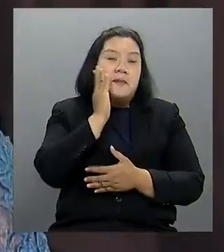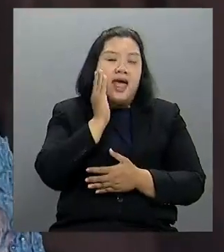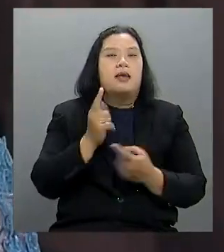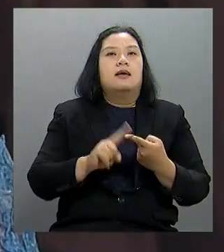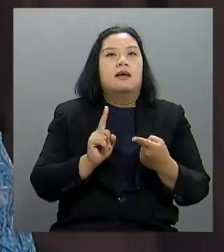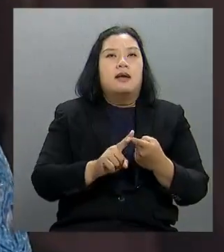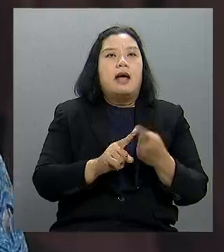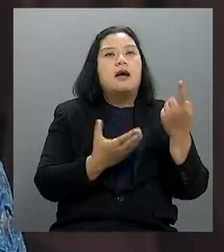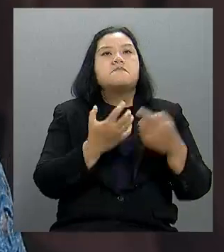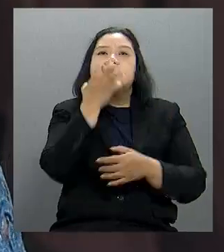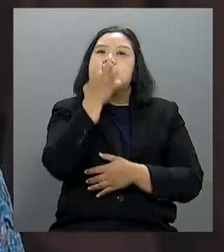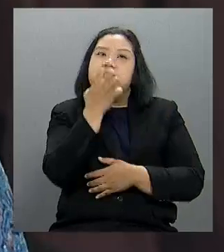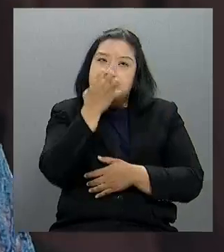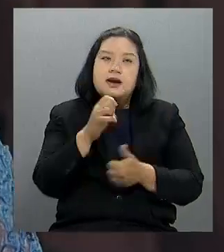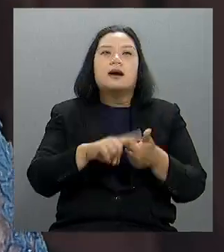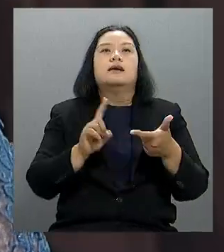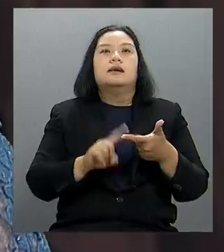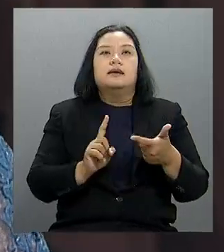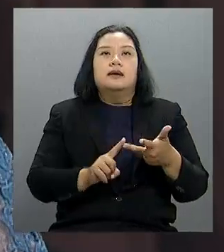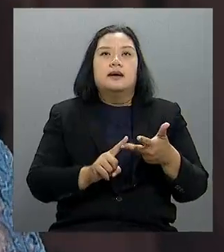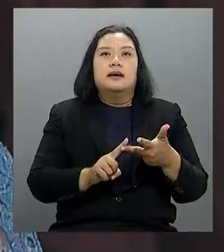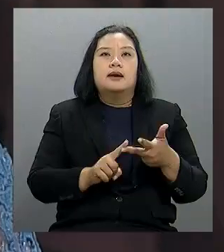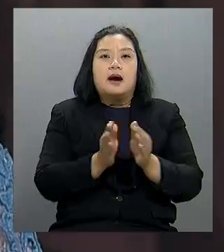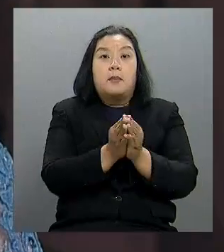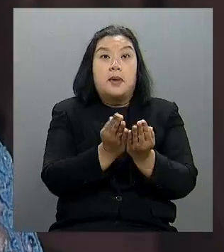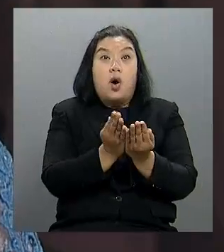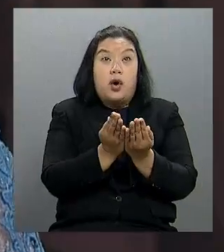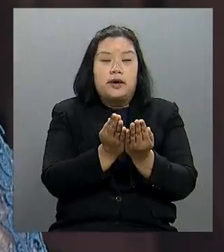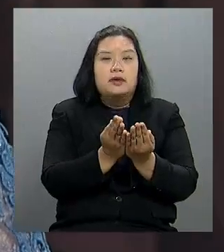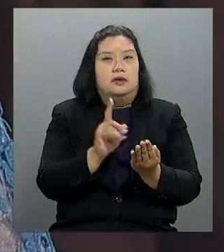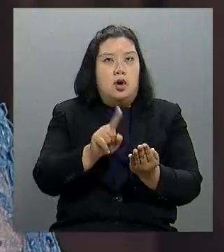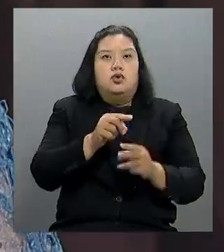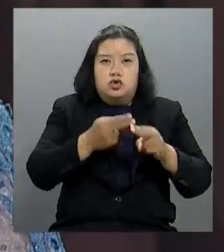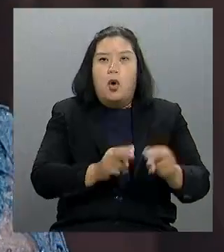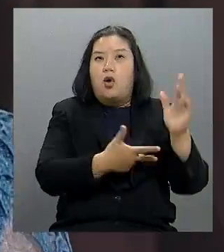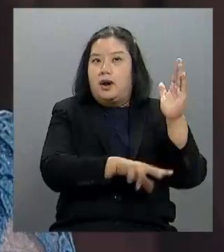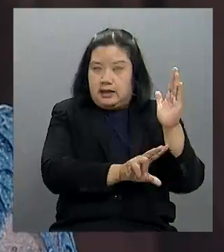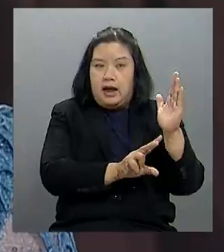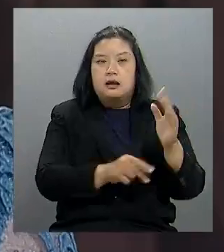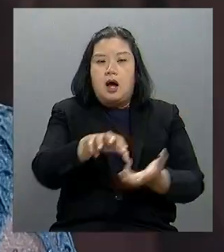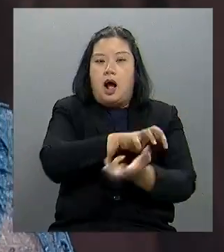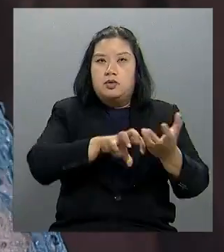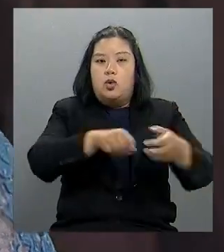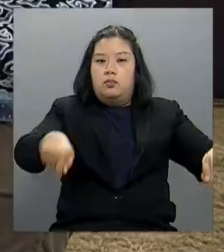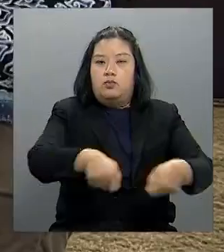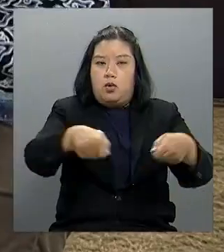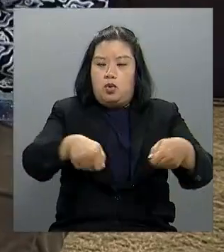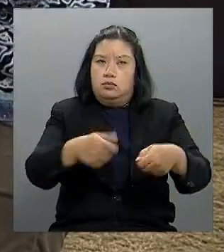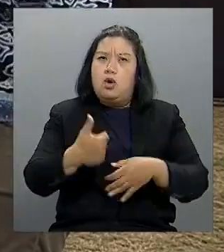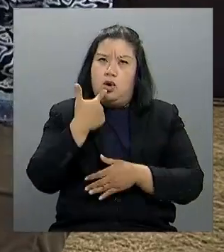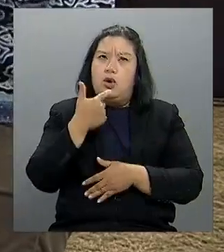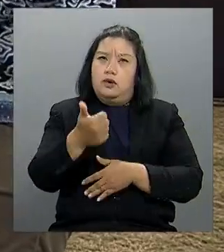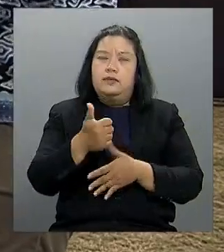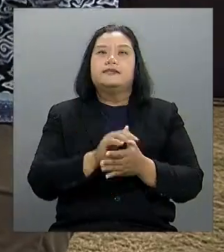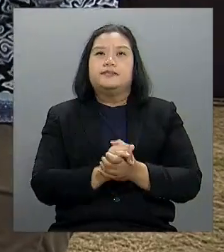ะคะแล้วก็จะมีหอยติบอะค่ะ หอยติบ นะคะแล้วก็มาผัดนะคะแล้วก็อร่อยค่ะนะค ะโอเนี่ยแปล